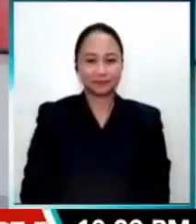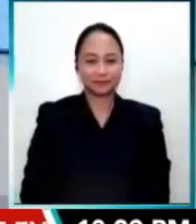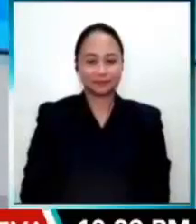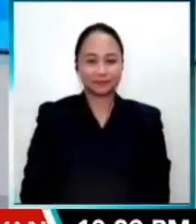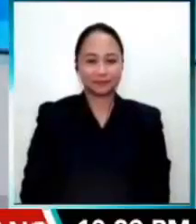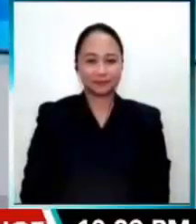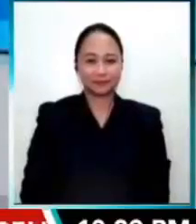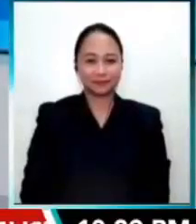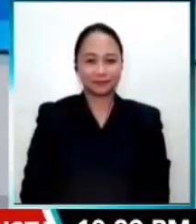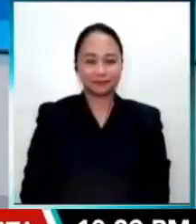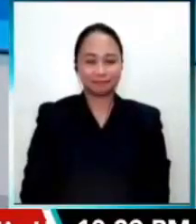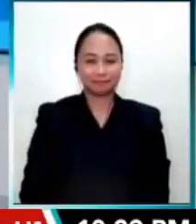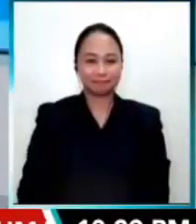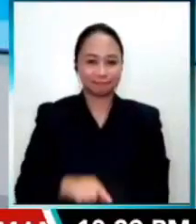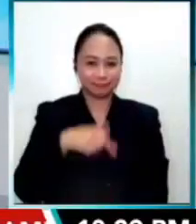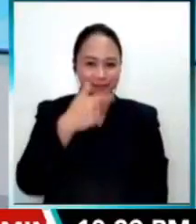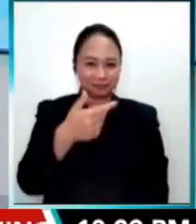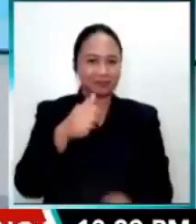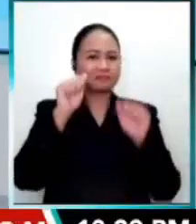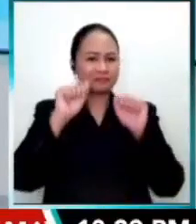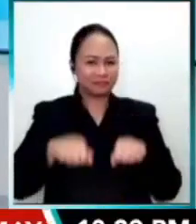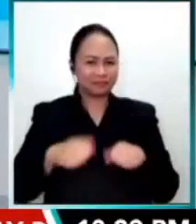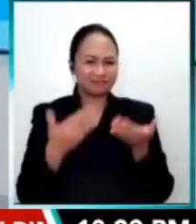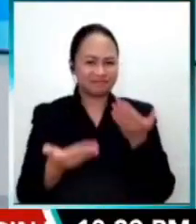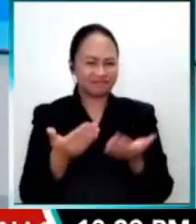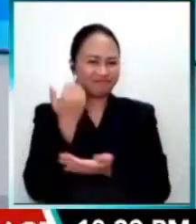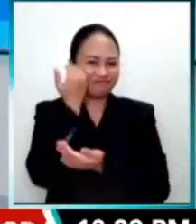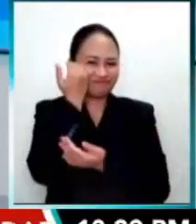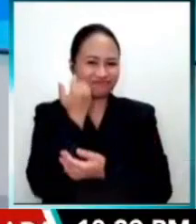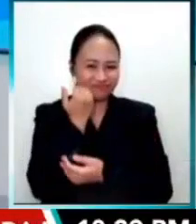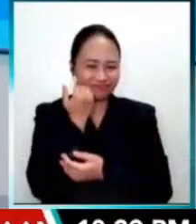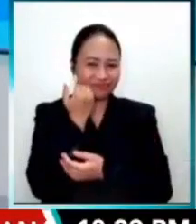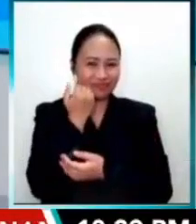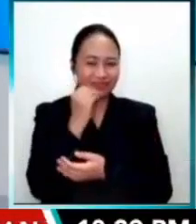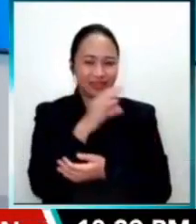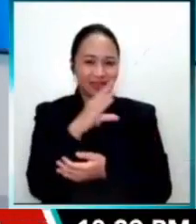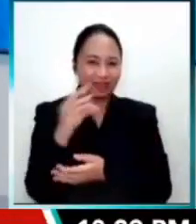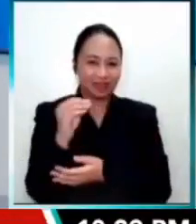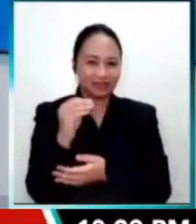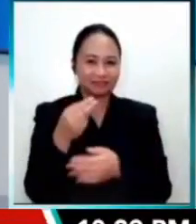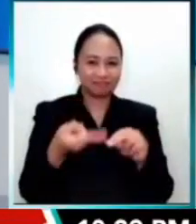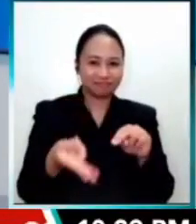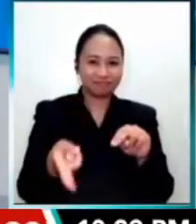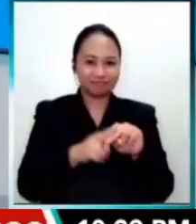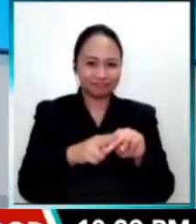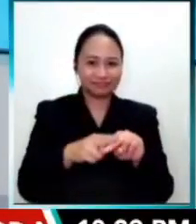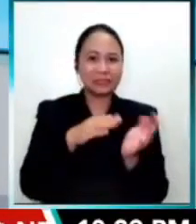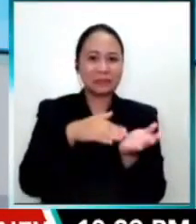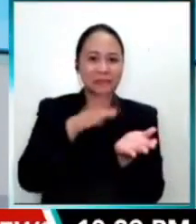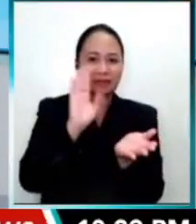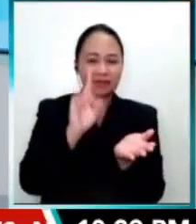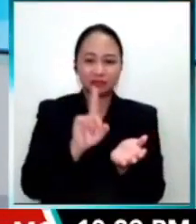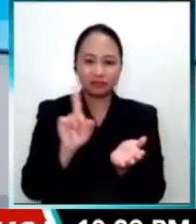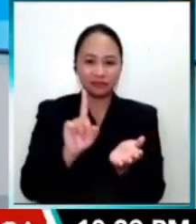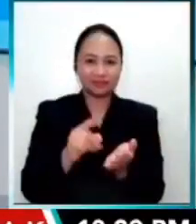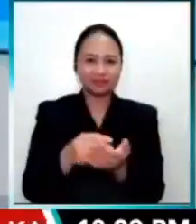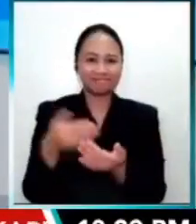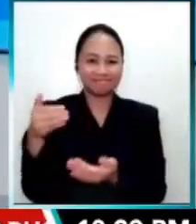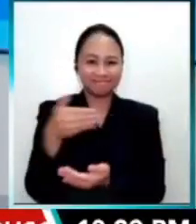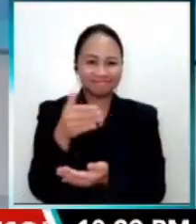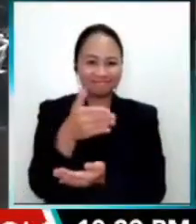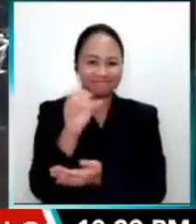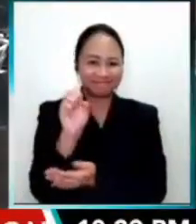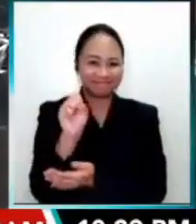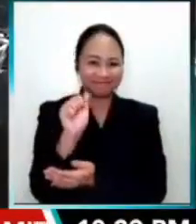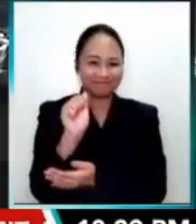Posible raw magkulang ang supply at tumaas ang presyo ng mga dilatang sardinas ng 3 hanggang 4 na piso. Ayon